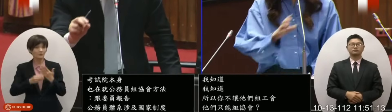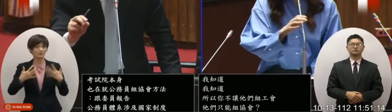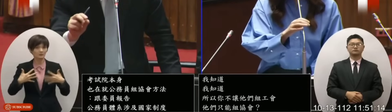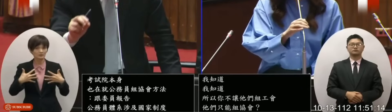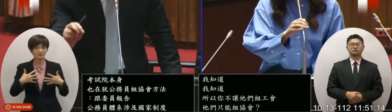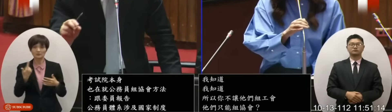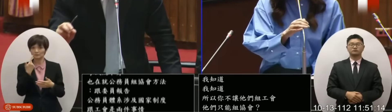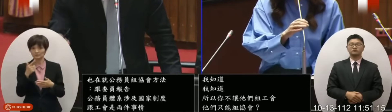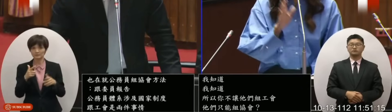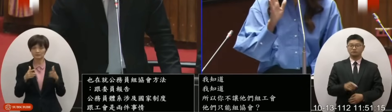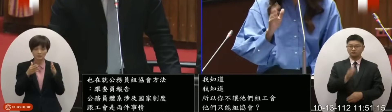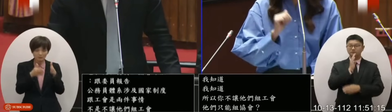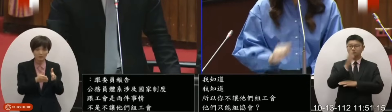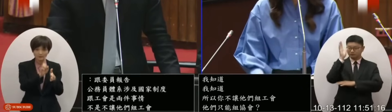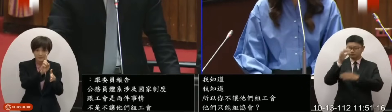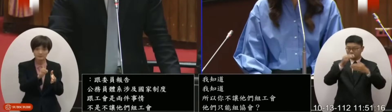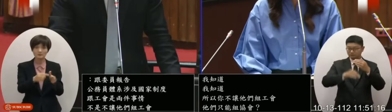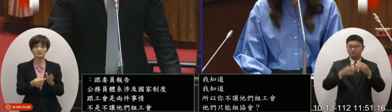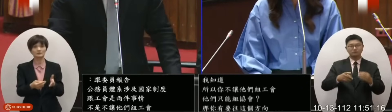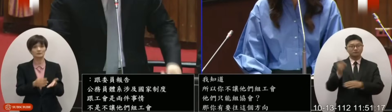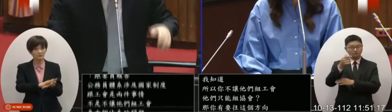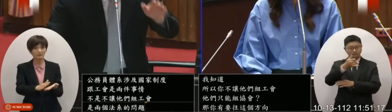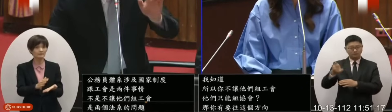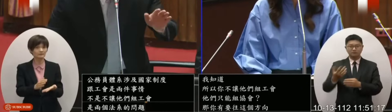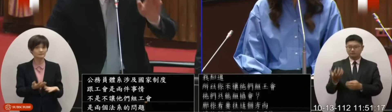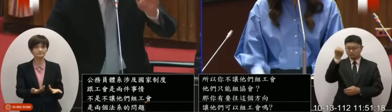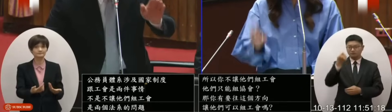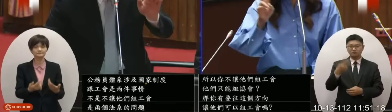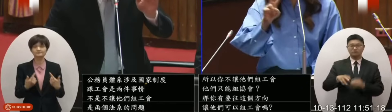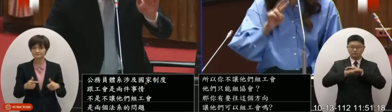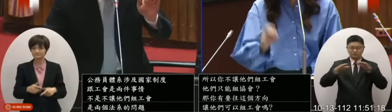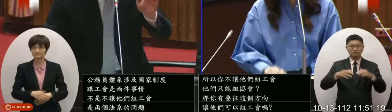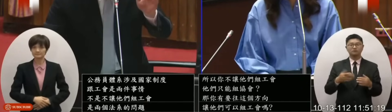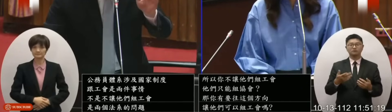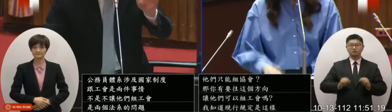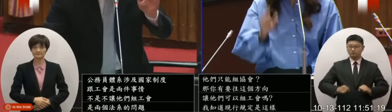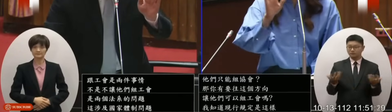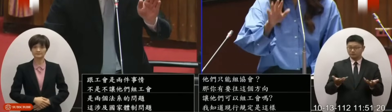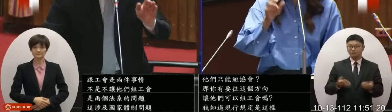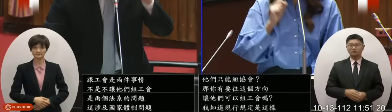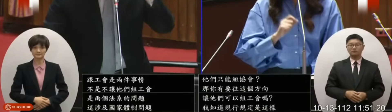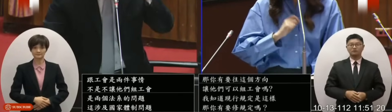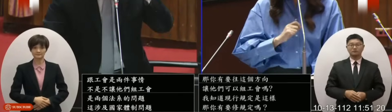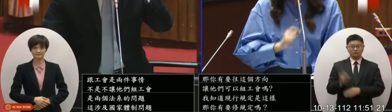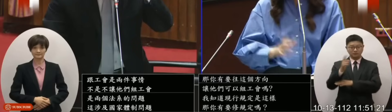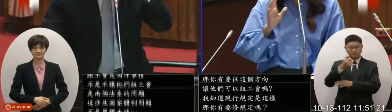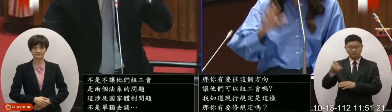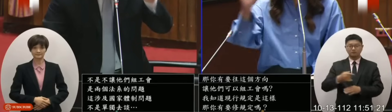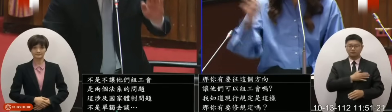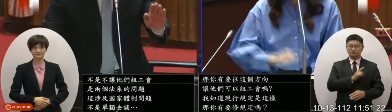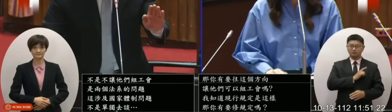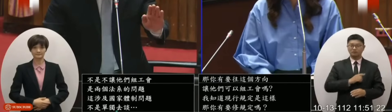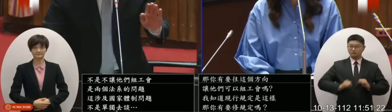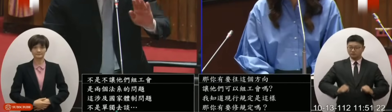谈所谓的 消防员。这涉及国家体制的问题，但这也涉及消防员权益跟生命的问题啊。 所以 这两个不能全，所以消防员的权益跟生命只